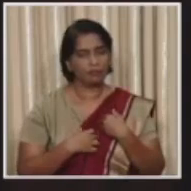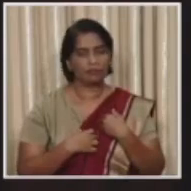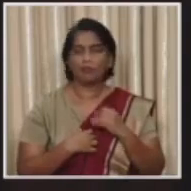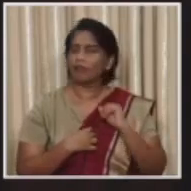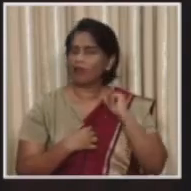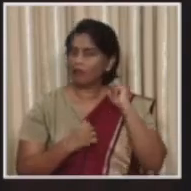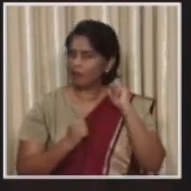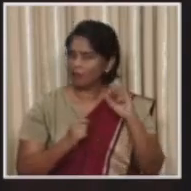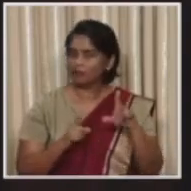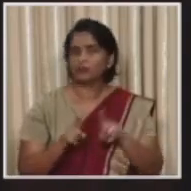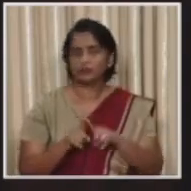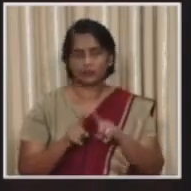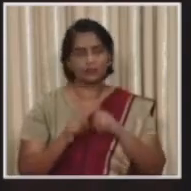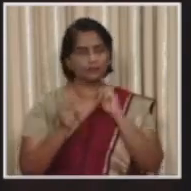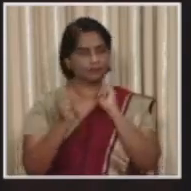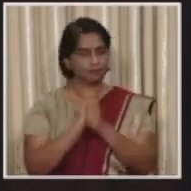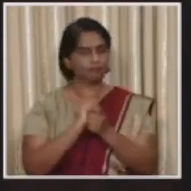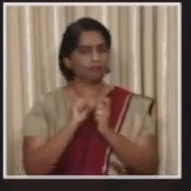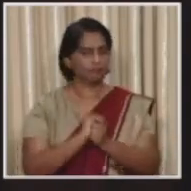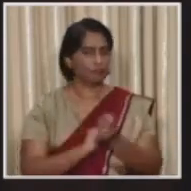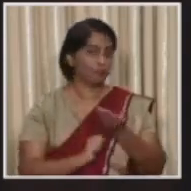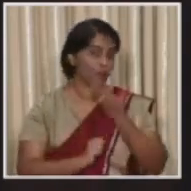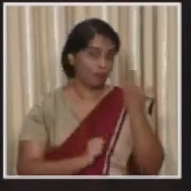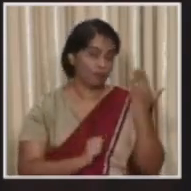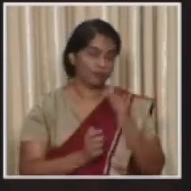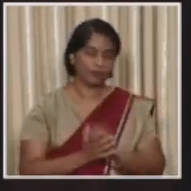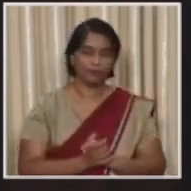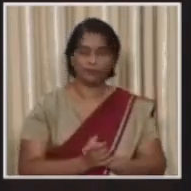ප්‍රමාණවත් ආකාරයට සංශෝධනය වෙන්නත් ඉඩකඩ තියෙනවා.